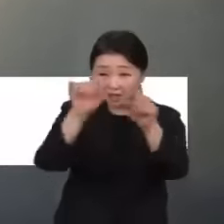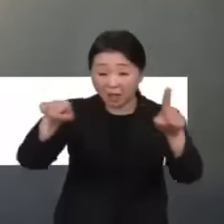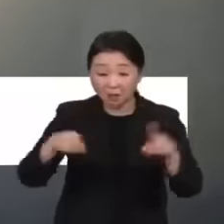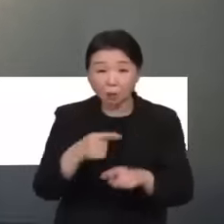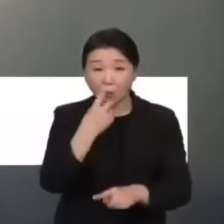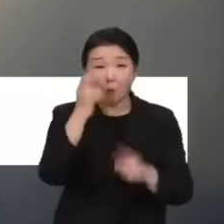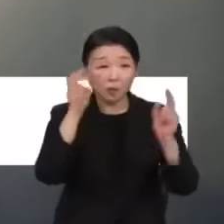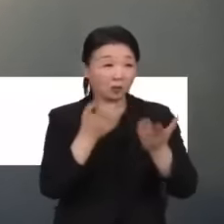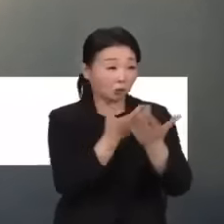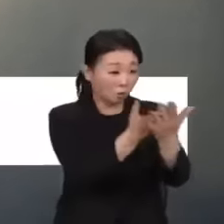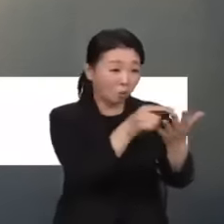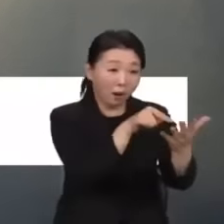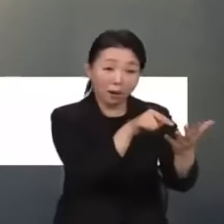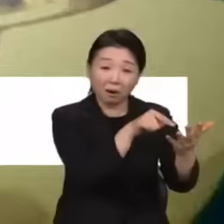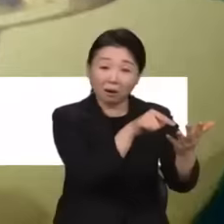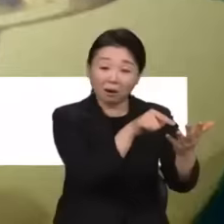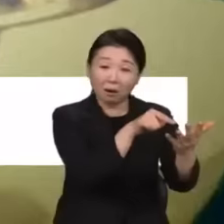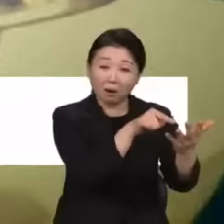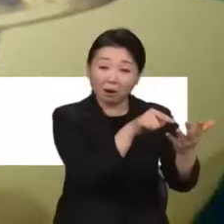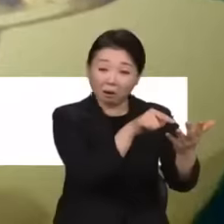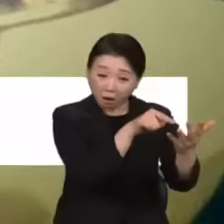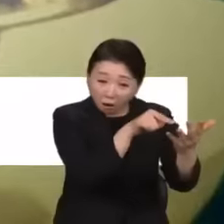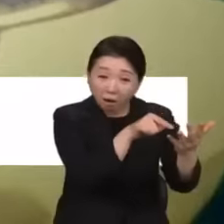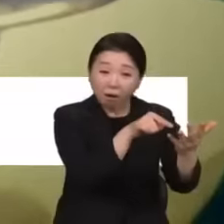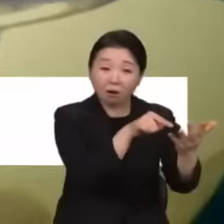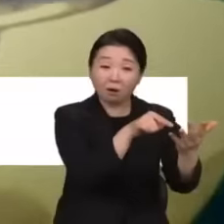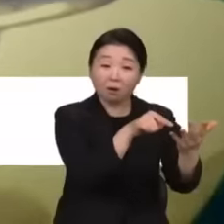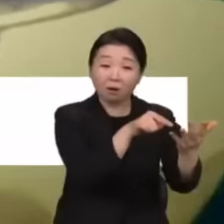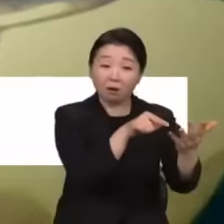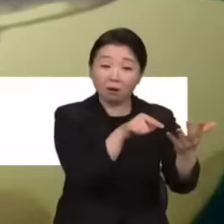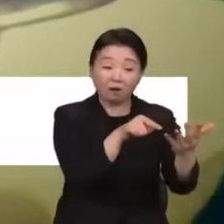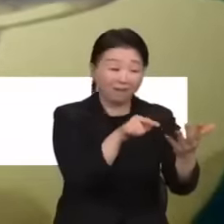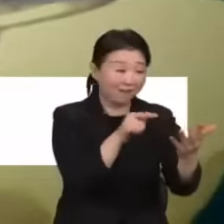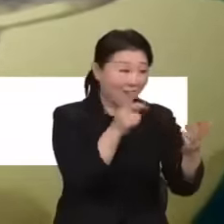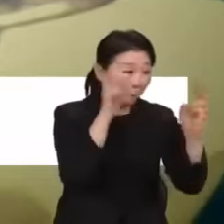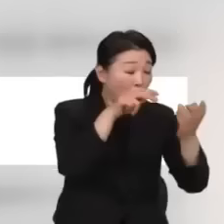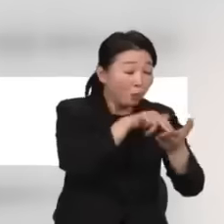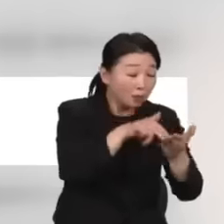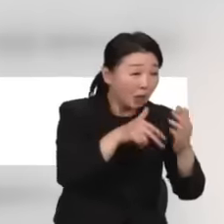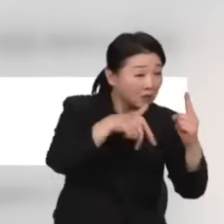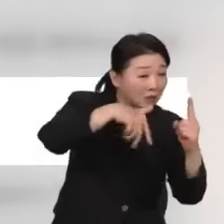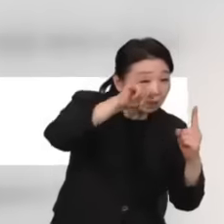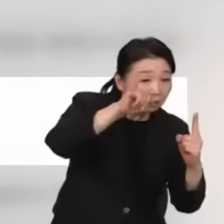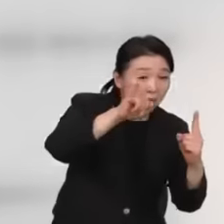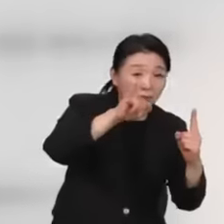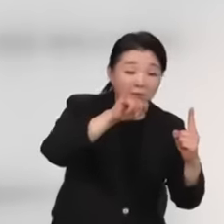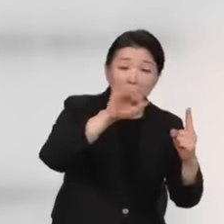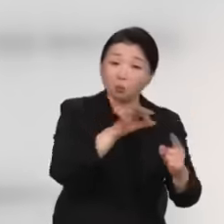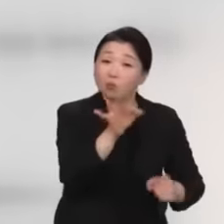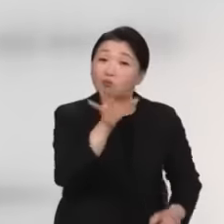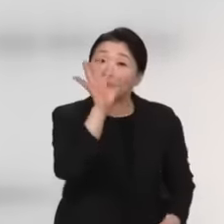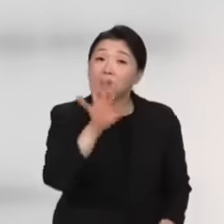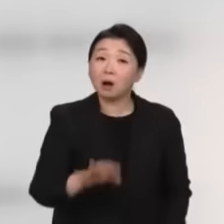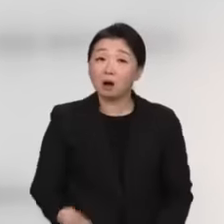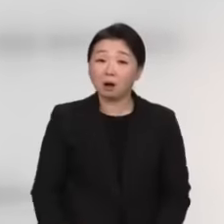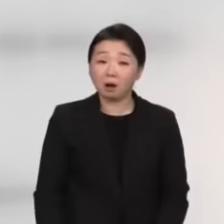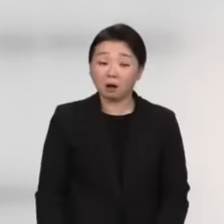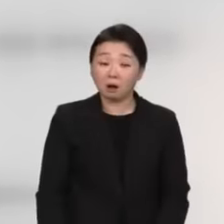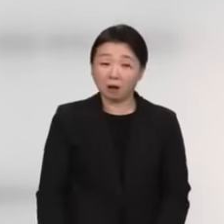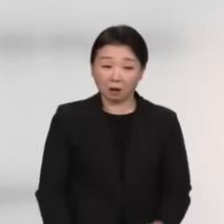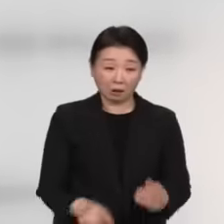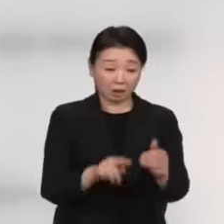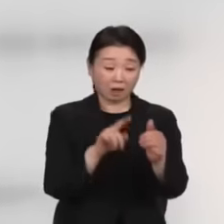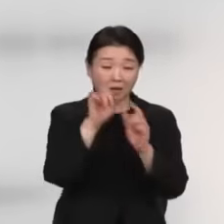넣었는데 한쪽은 일기라고 판명이 돼서 줄 수 없다. 무조건 줄 수 없다는 거예요. 이 씨는 석